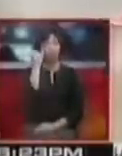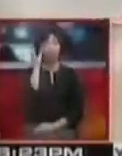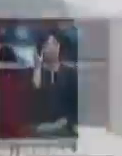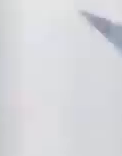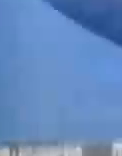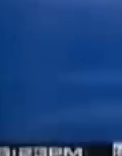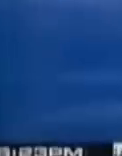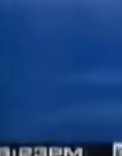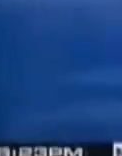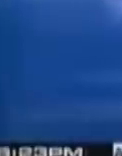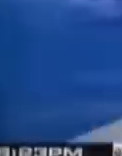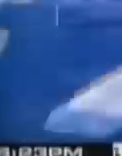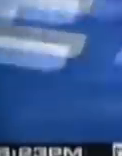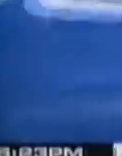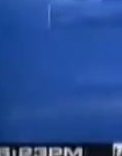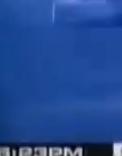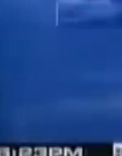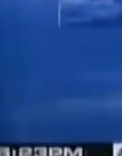5.